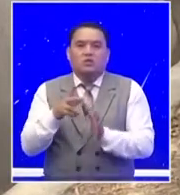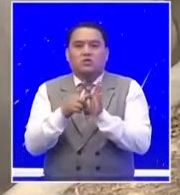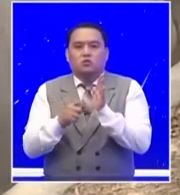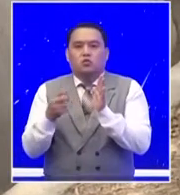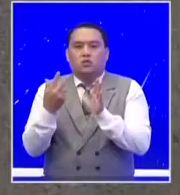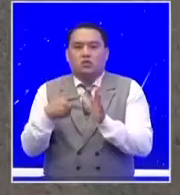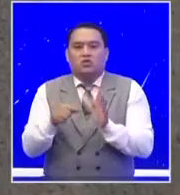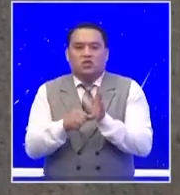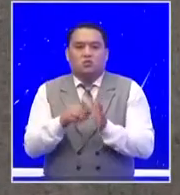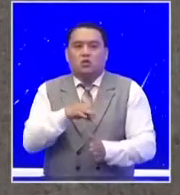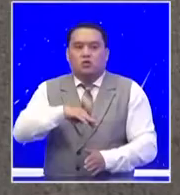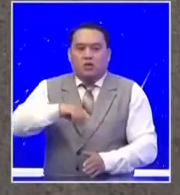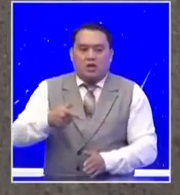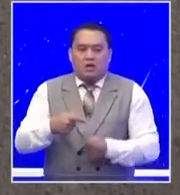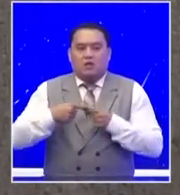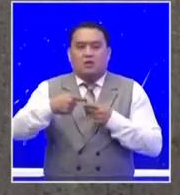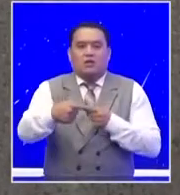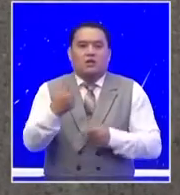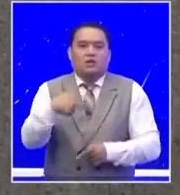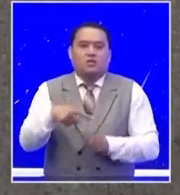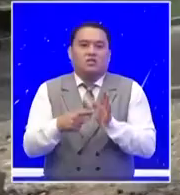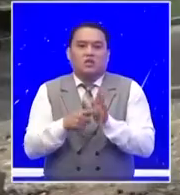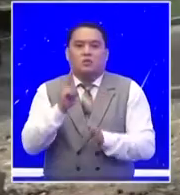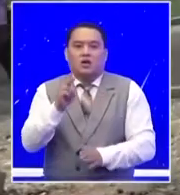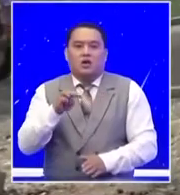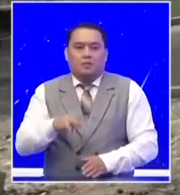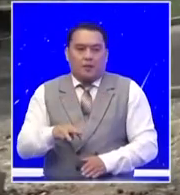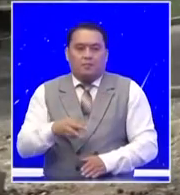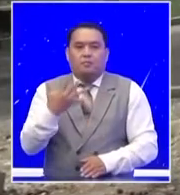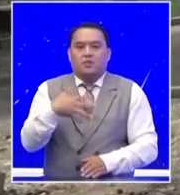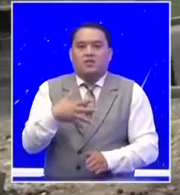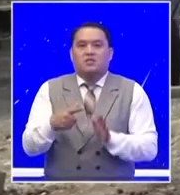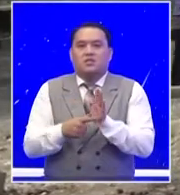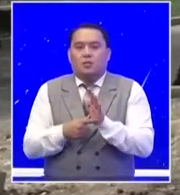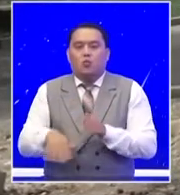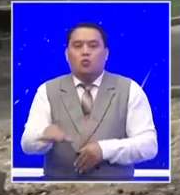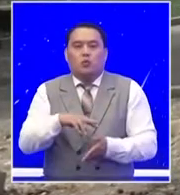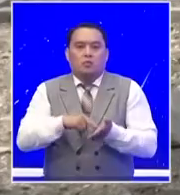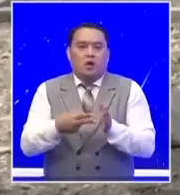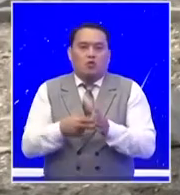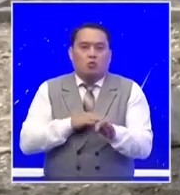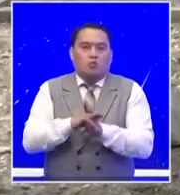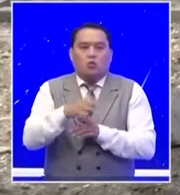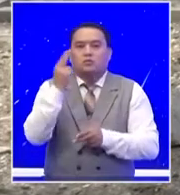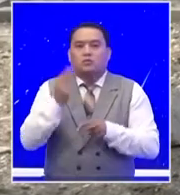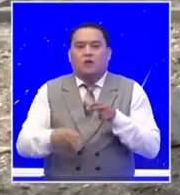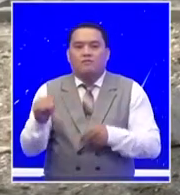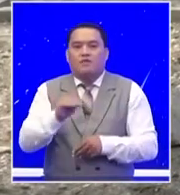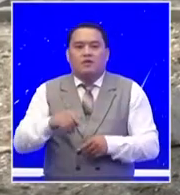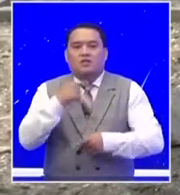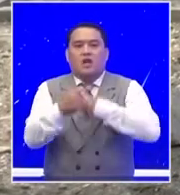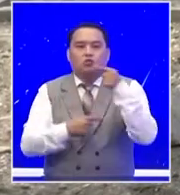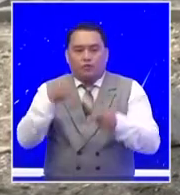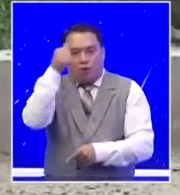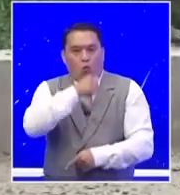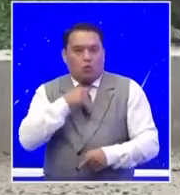736 миллионов тенге. Их длина более 37 километров. Всего 57 участков. По плану полная замена завершится к февралю следующего года.